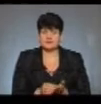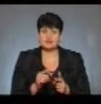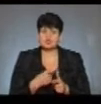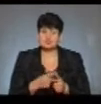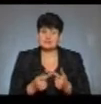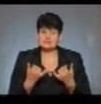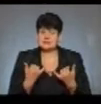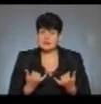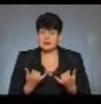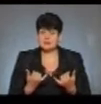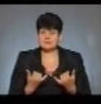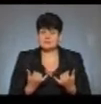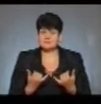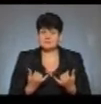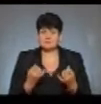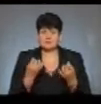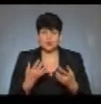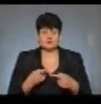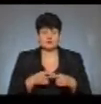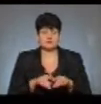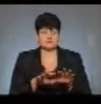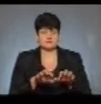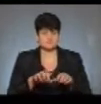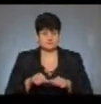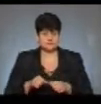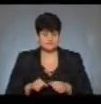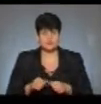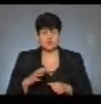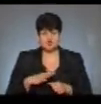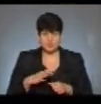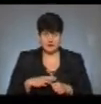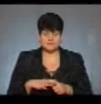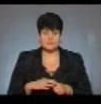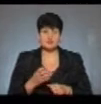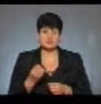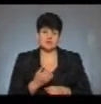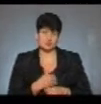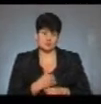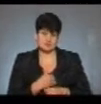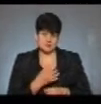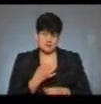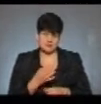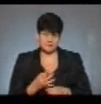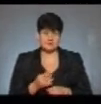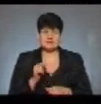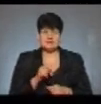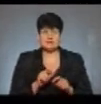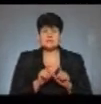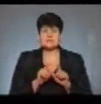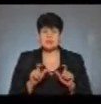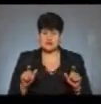зараз просто техніку вилучили, так, раз, і чекаємо ще, до закону? Ще раз хочу сказати, ті